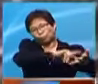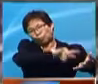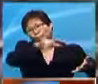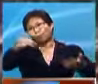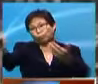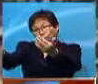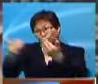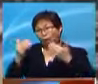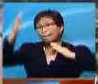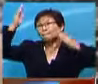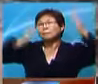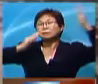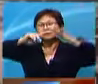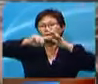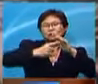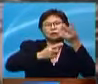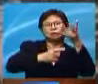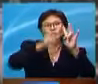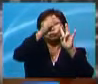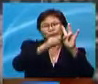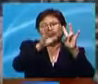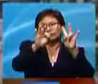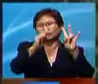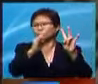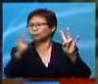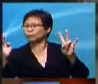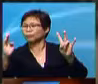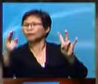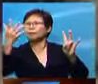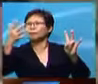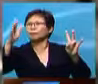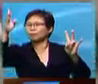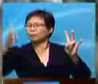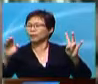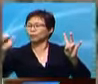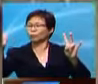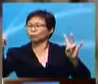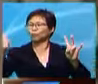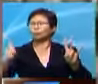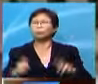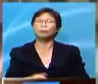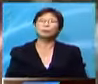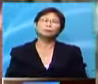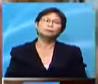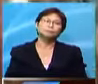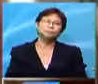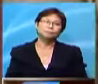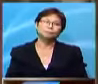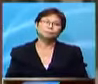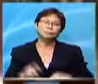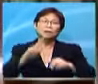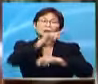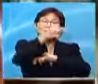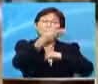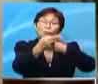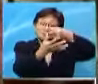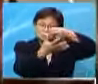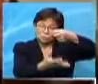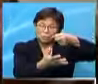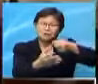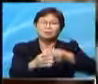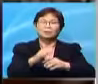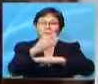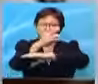pulang ke tanah air bermula 17 september hingga 15 Oktober Selain itu tabung Haji juga menyediakan